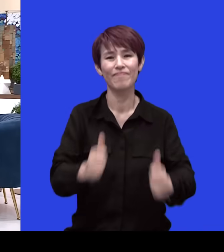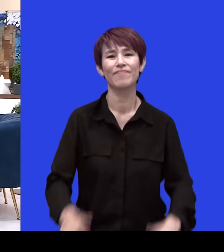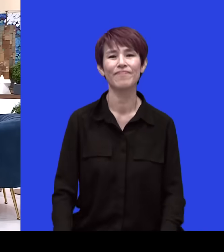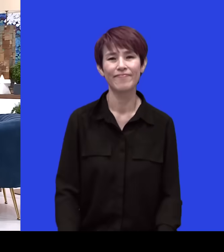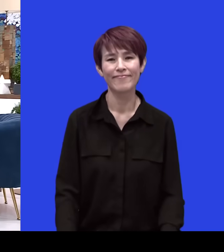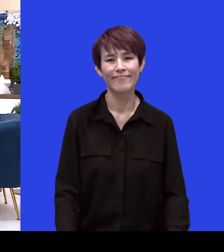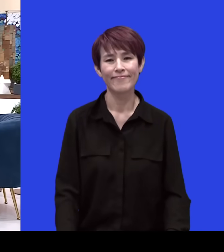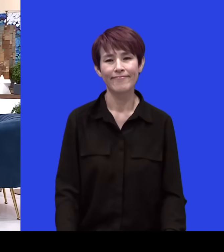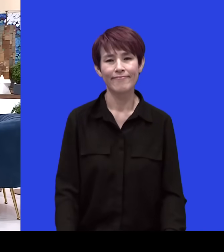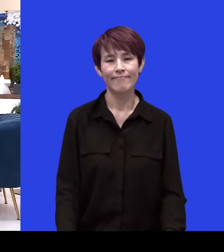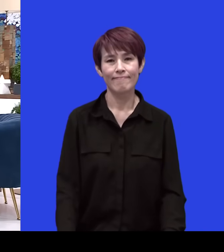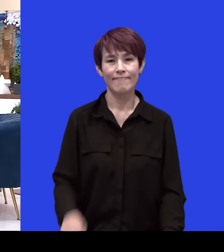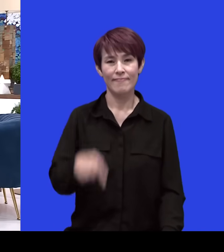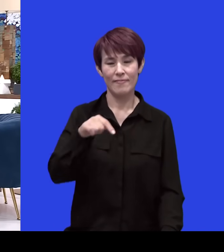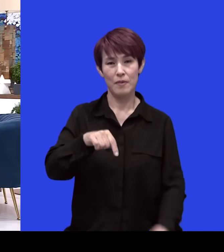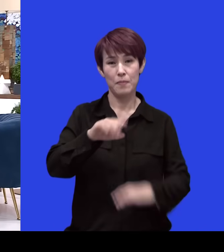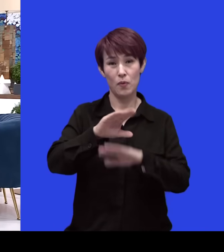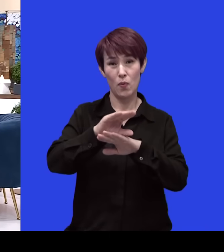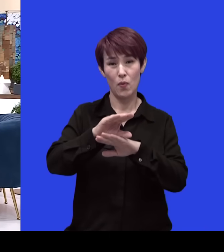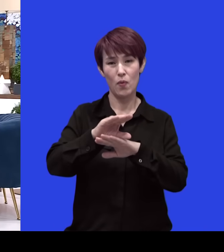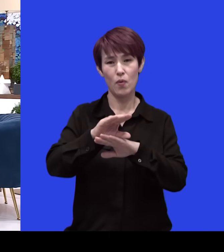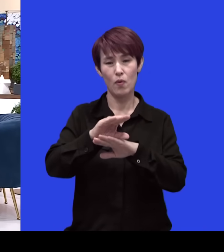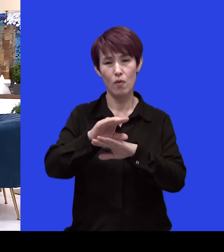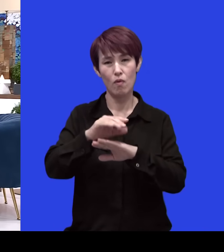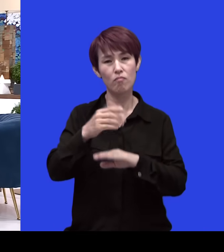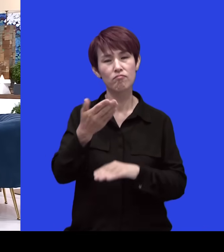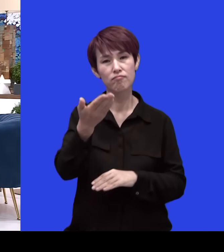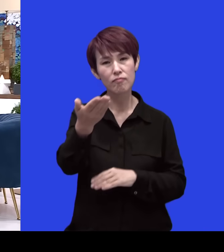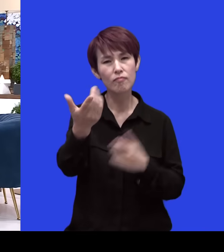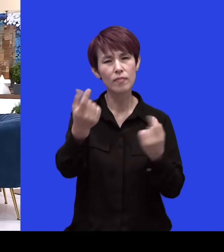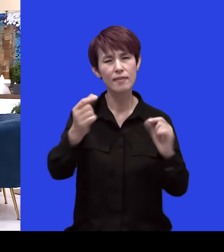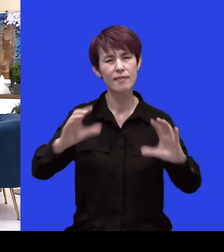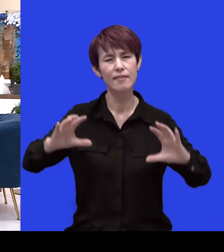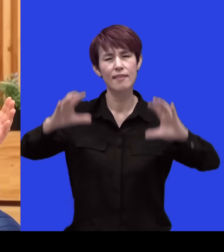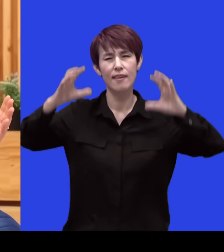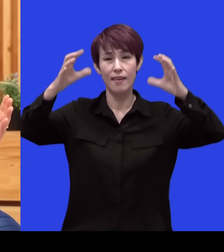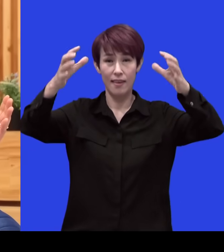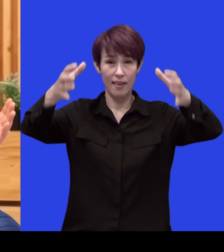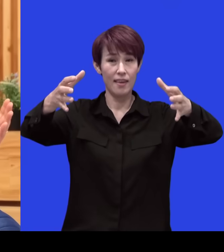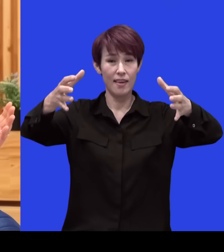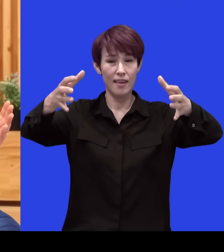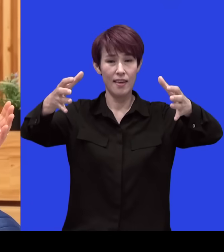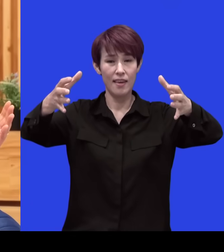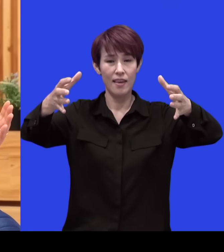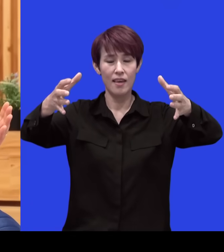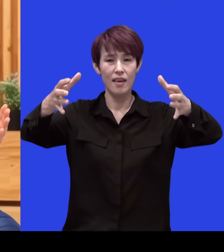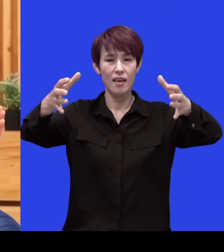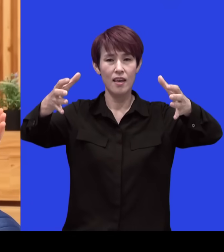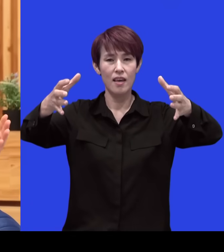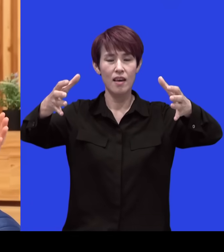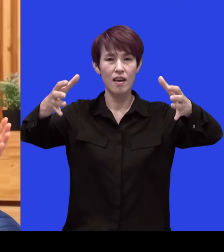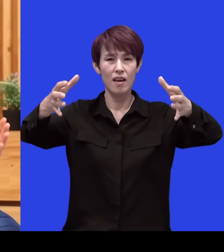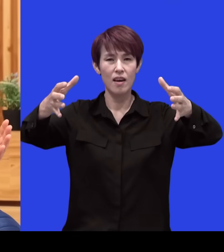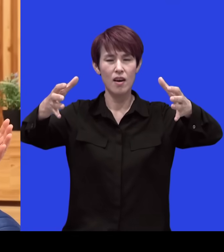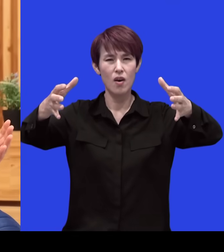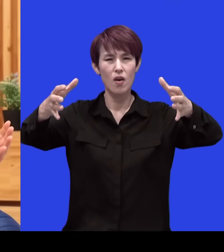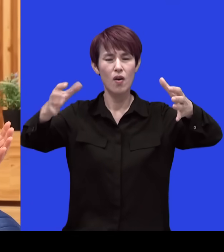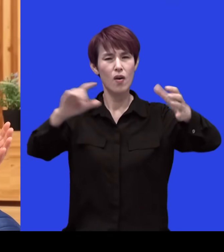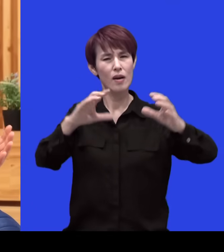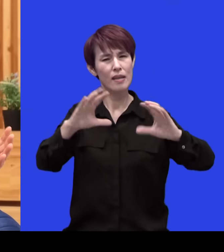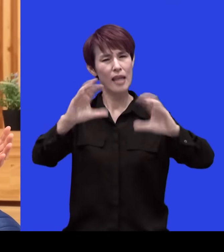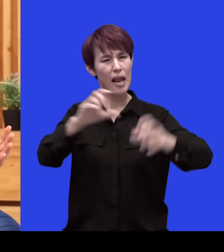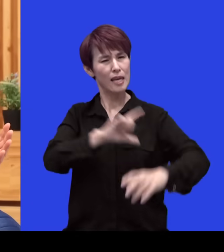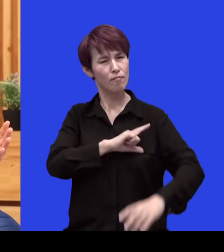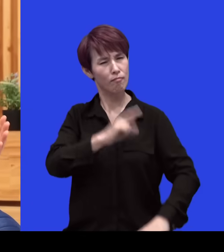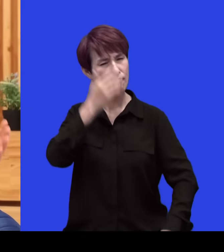하겠습니다. 네. 저는 이 새롭게 하수 영상을 어디선가 지금 선교사님처럼 전 세계에 우리가 들어본 적도 굉장히 귀에 낯설은 어떤 들어보지도